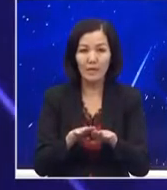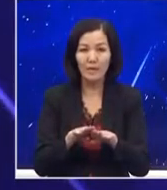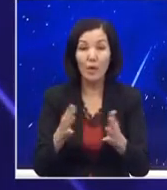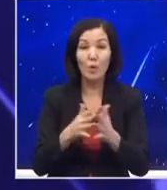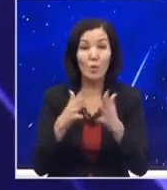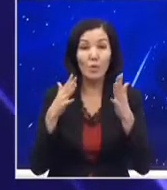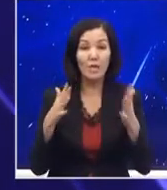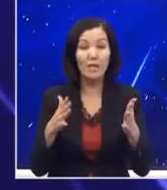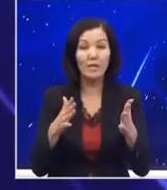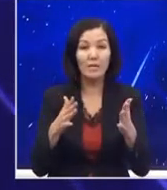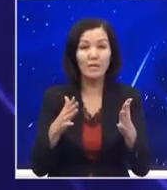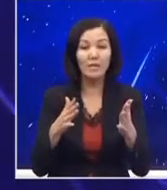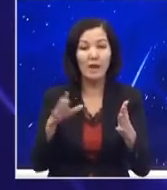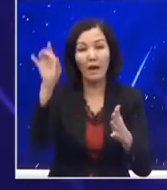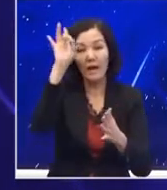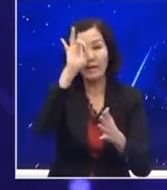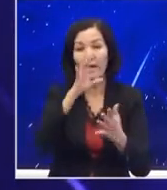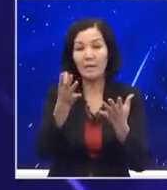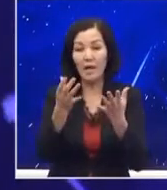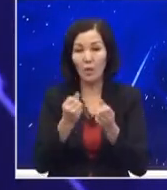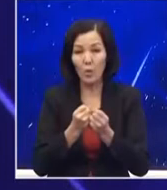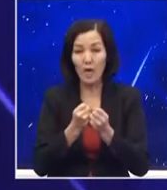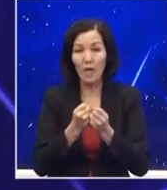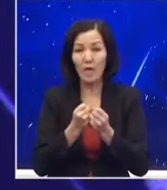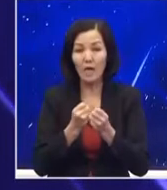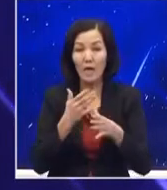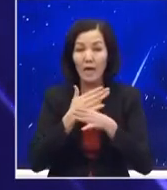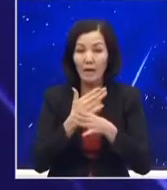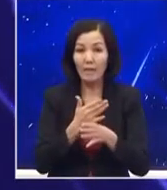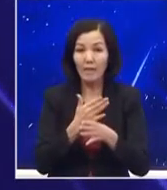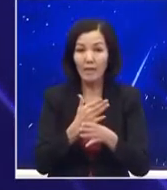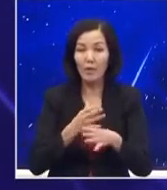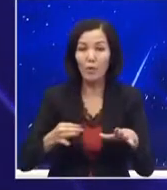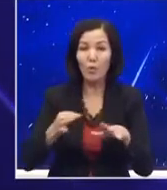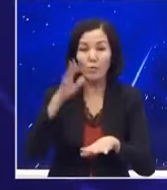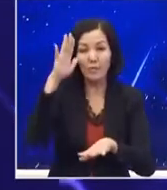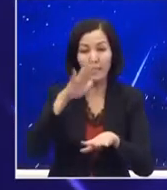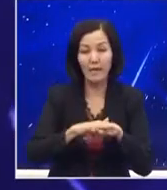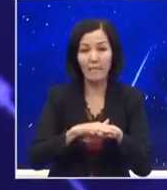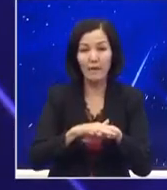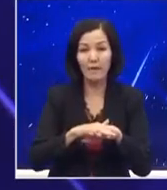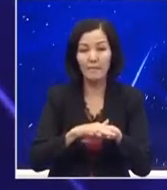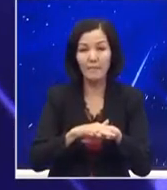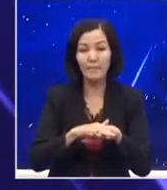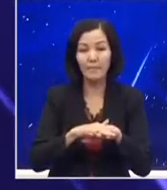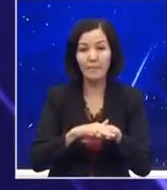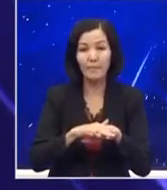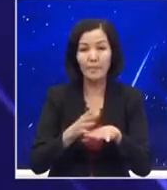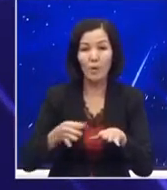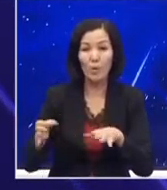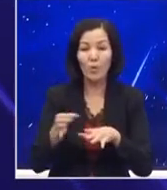үлкен биік атаққа алуға ықпал еткен Аман Ғабасұлы өзіңізге,